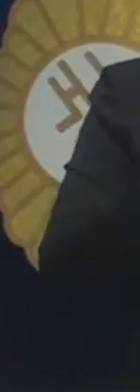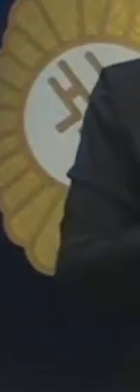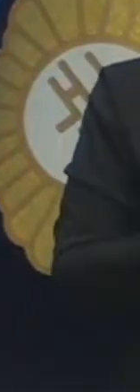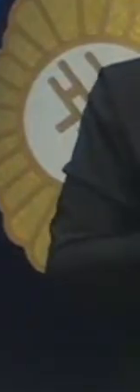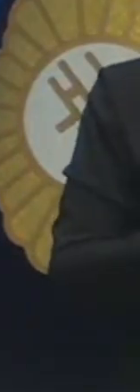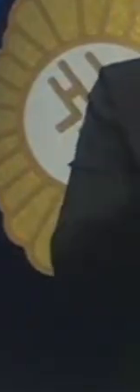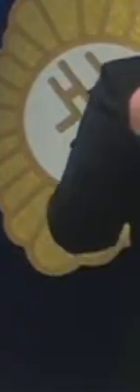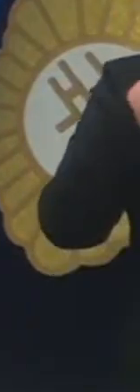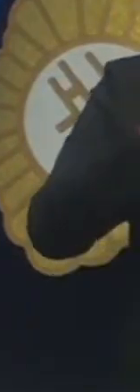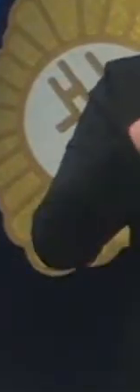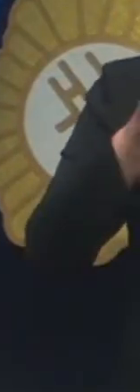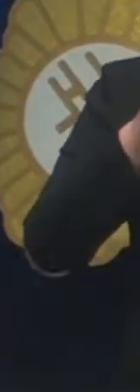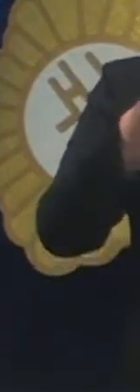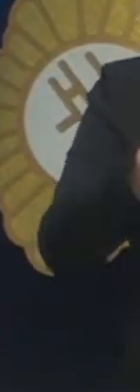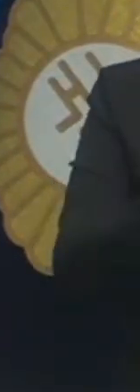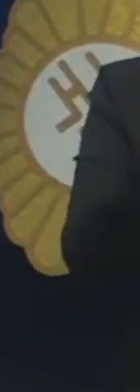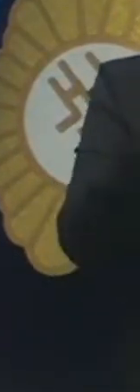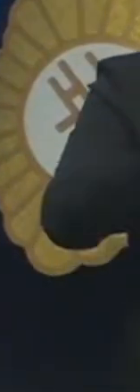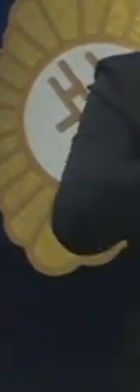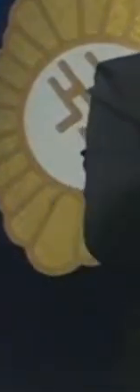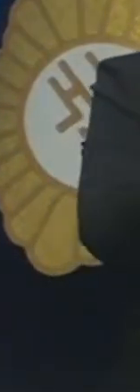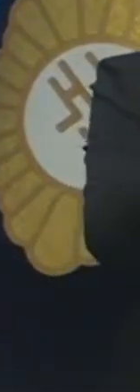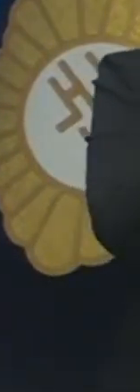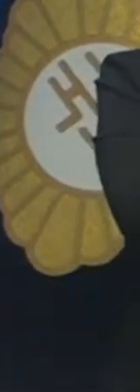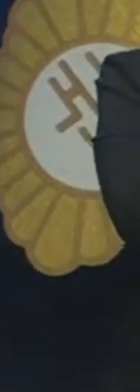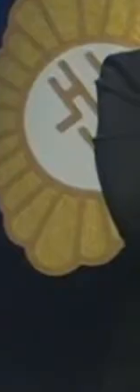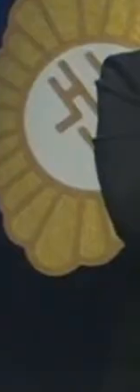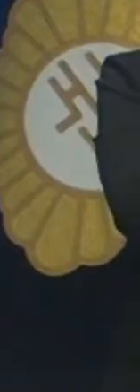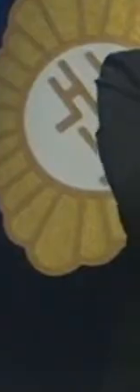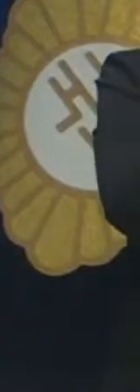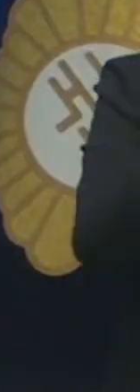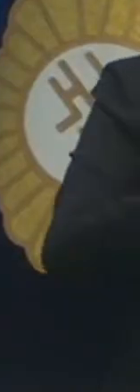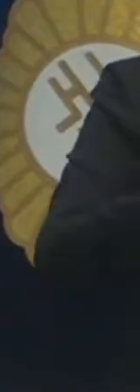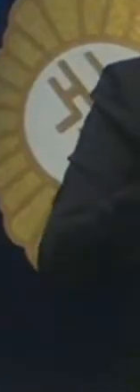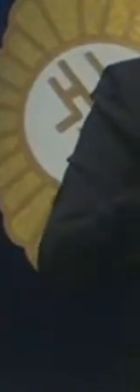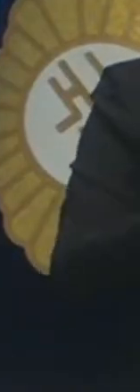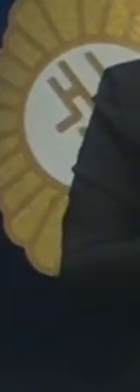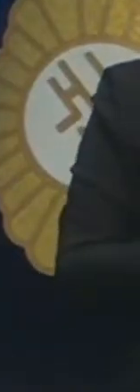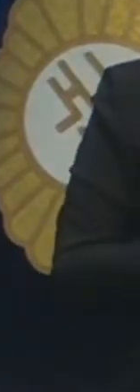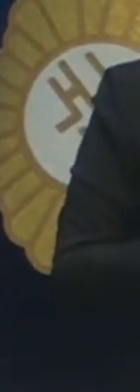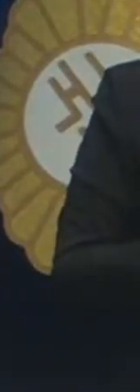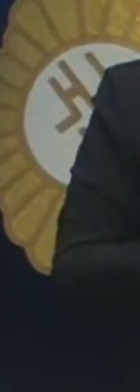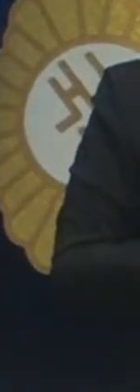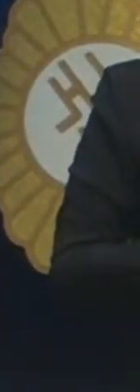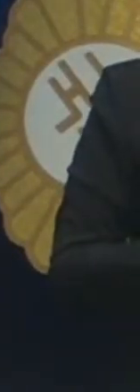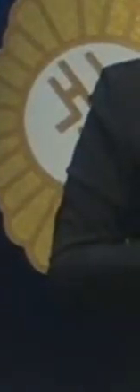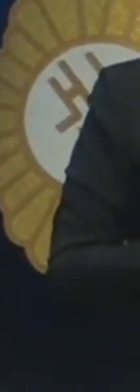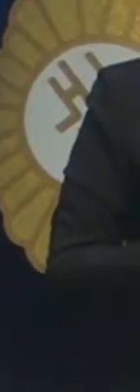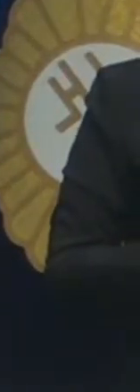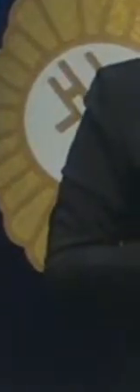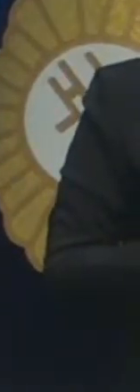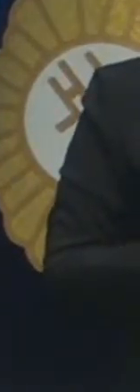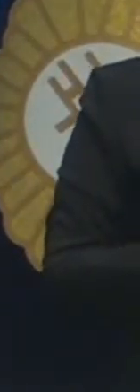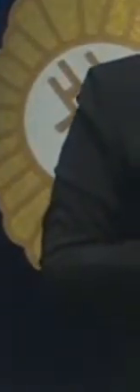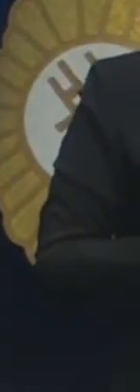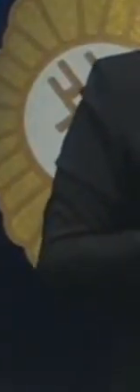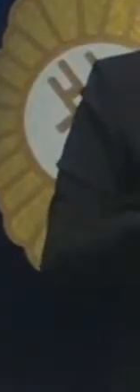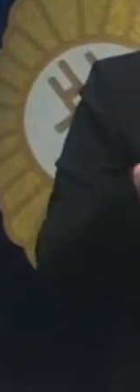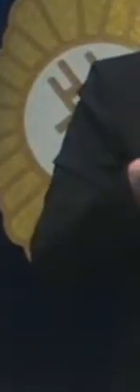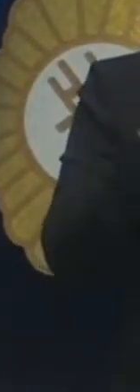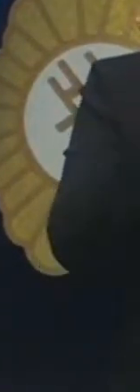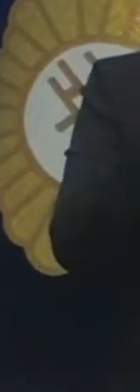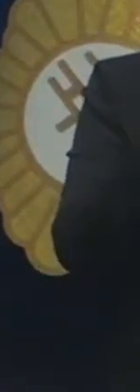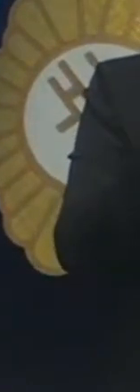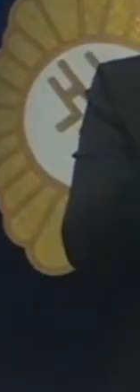사법 절차고요. 또 하나는 국회에서의 청문회 아니겠느냐. 이미 합의가 됐다고 하는데 이것도 잘 안 되고